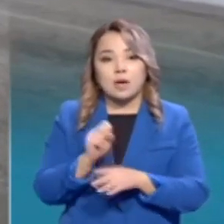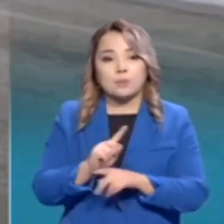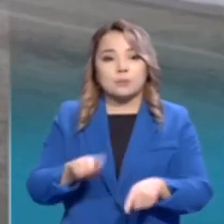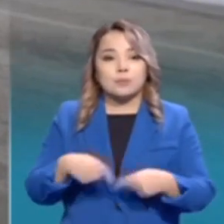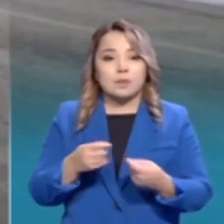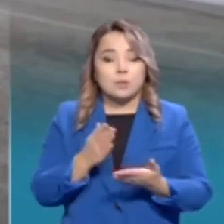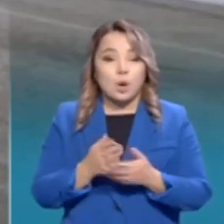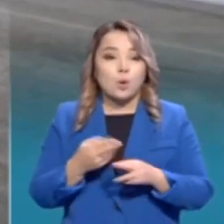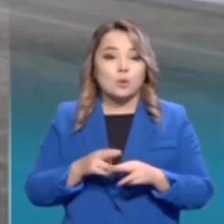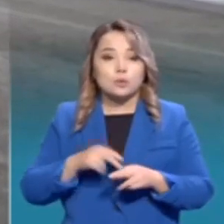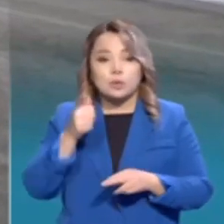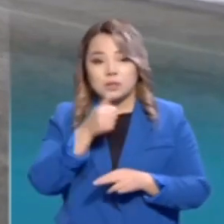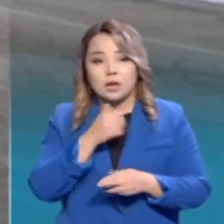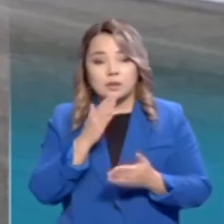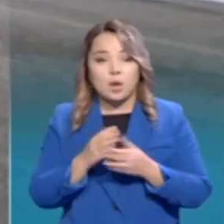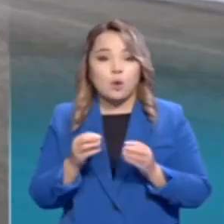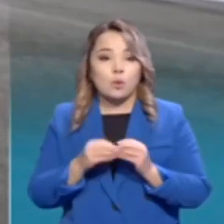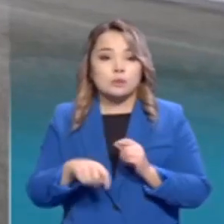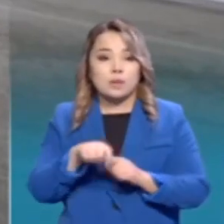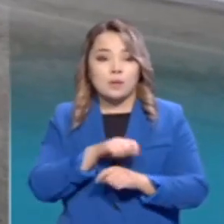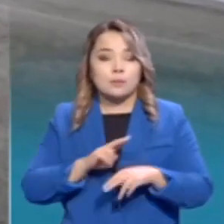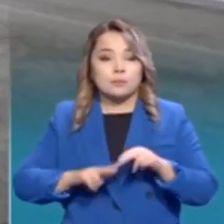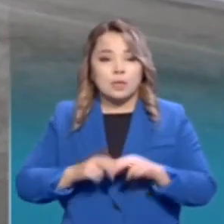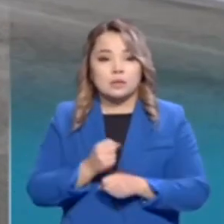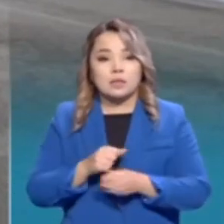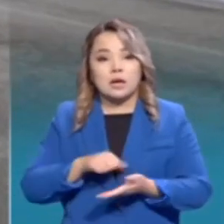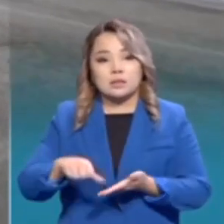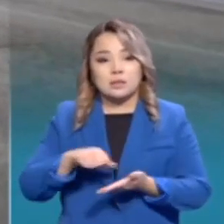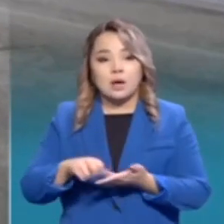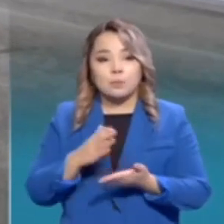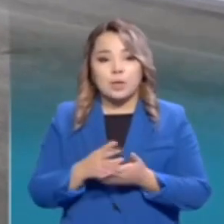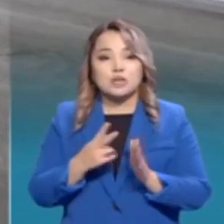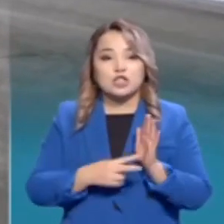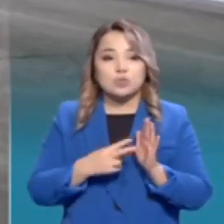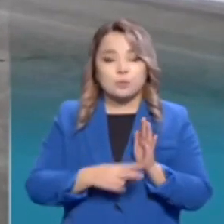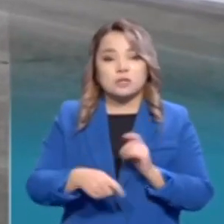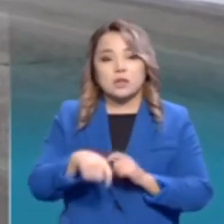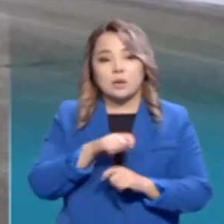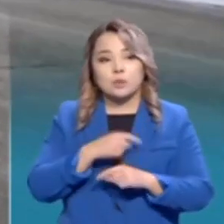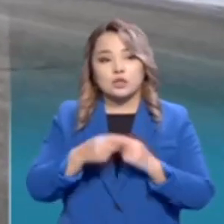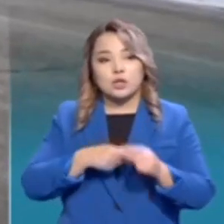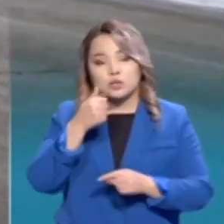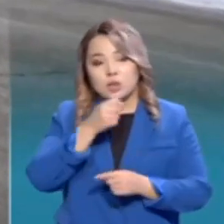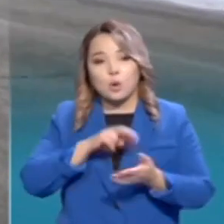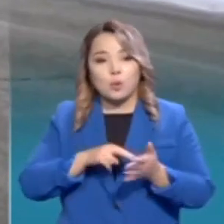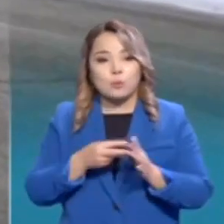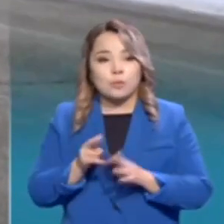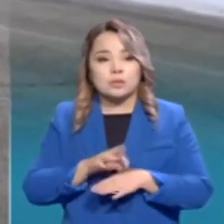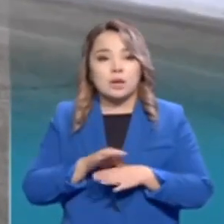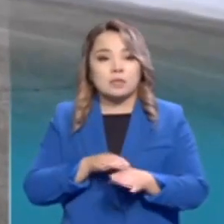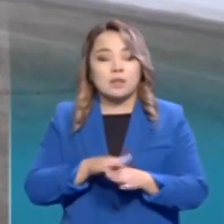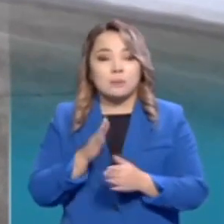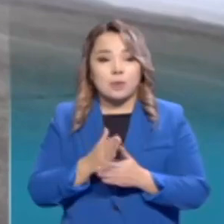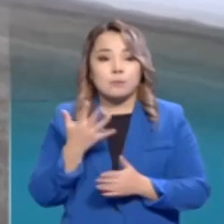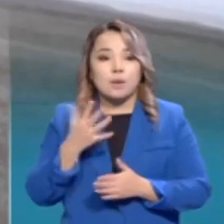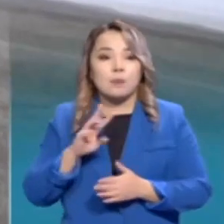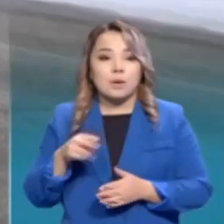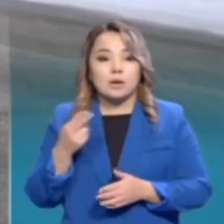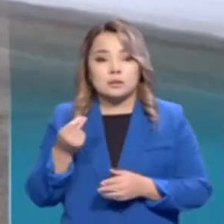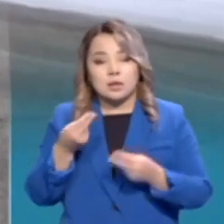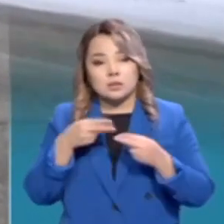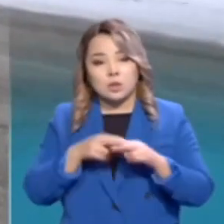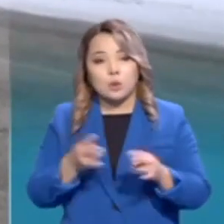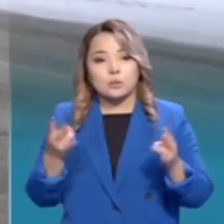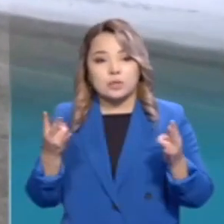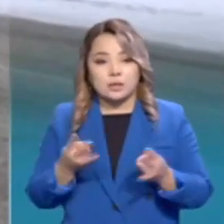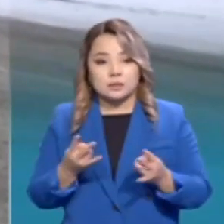болатын. Биыл 10 шақырым асфальт төселді. Қалған 70 шақырымы келер жылы жөнделеді деп жоспарланған. Оған шамамен 5 миллиард теңге қаражат